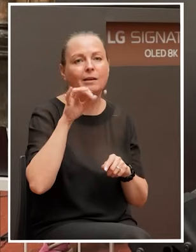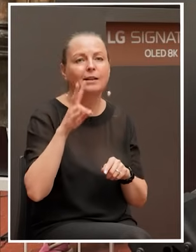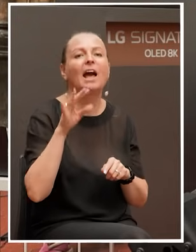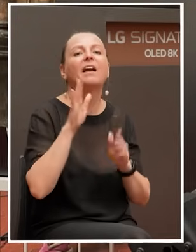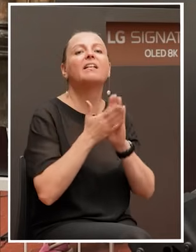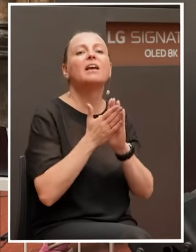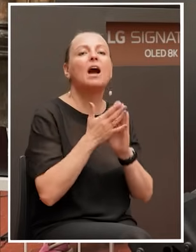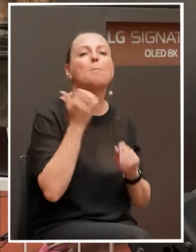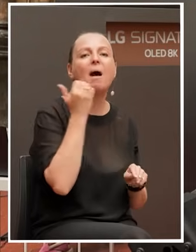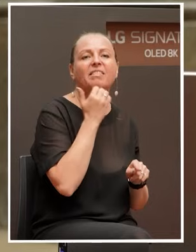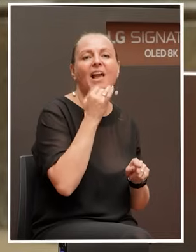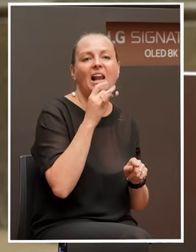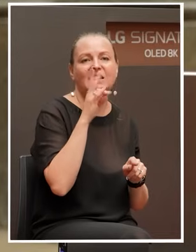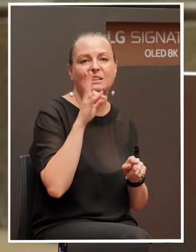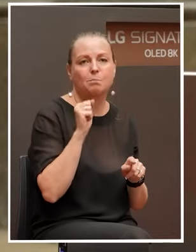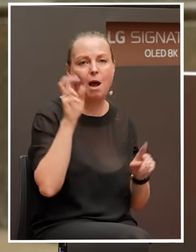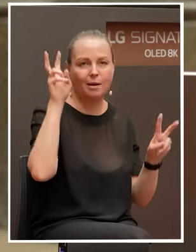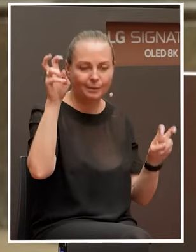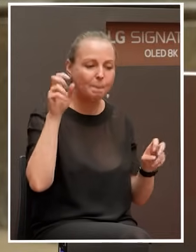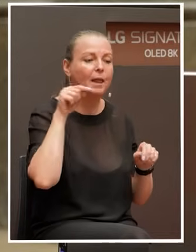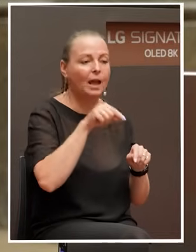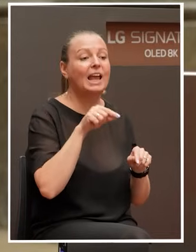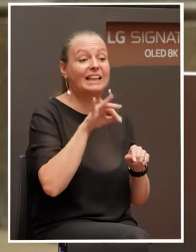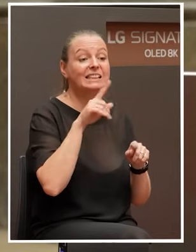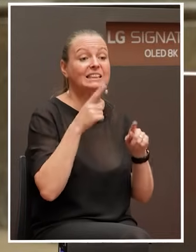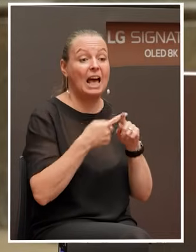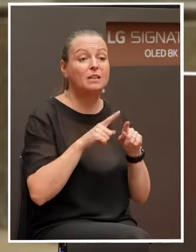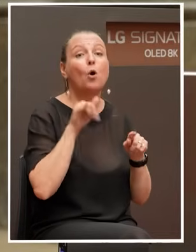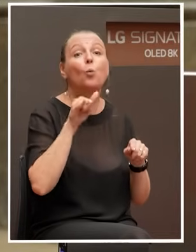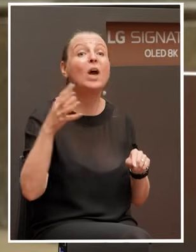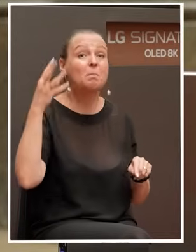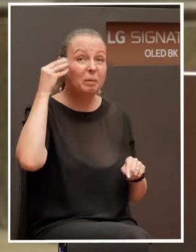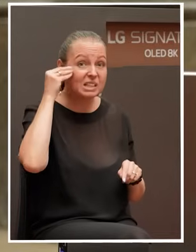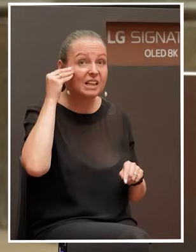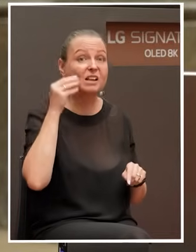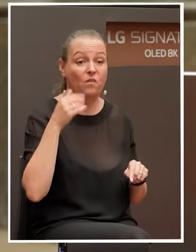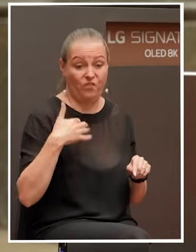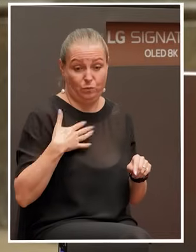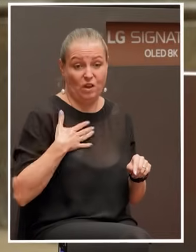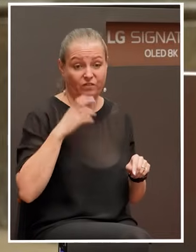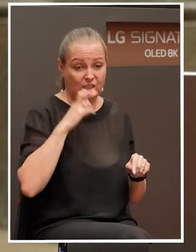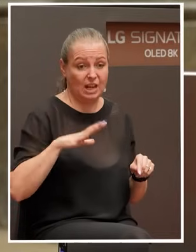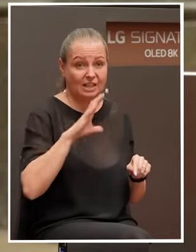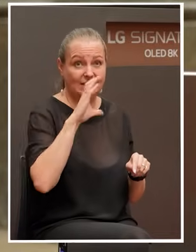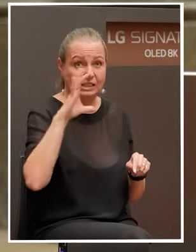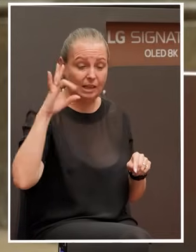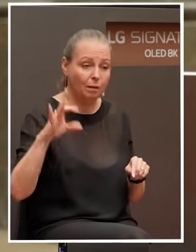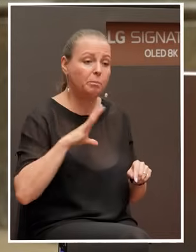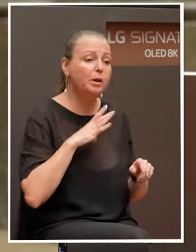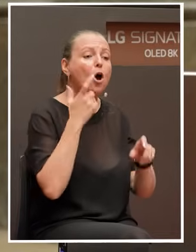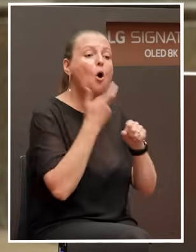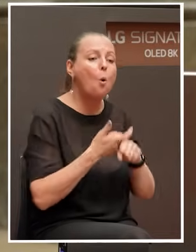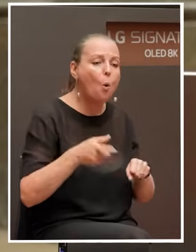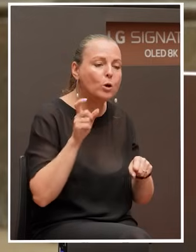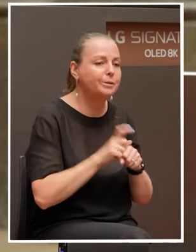«Материализм и империокритицизм». И из-за этого у импрессионизма в нашей стране, в Советском Союзе, были